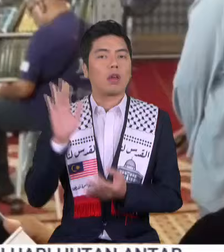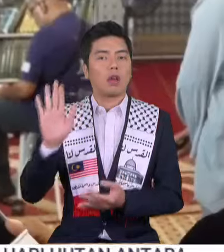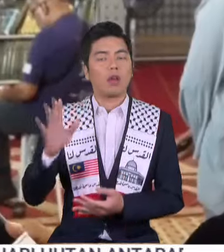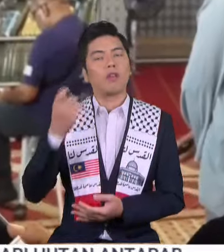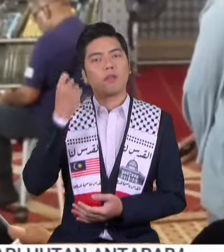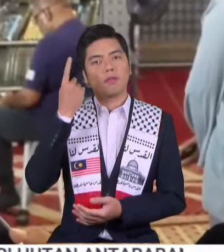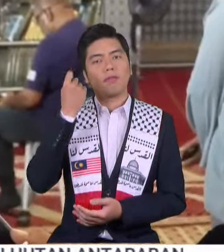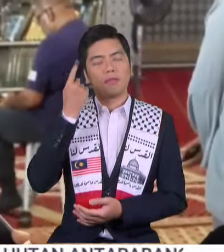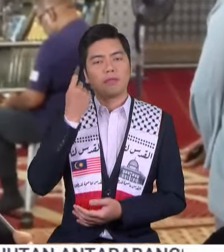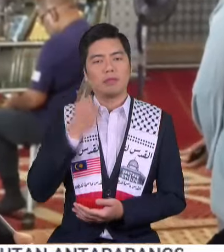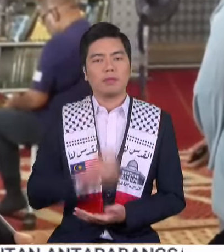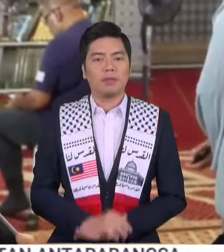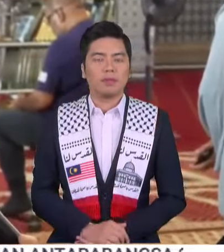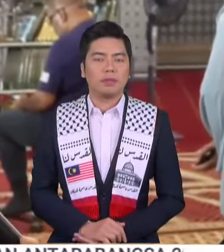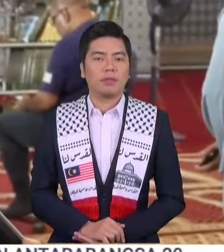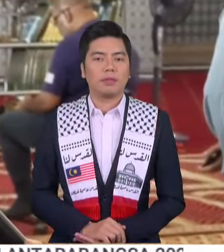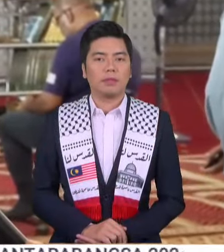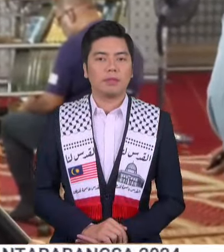hak negara lah.